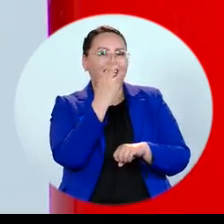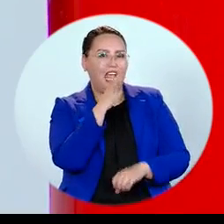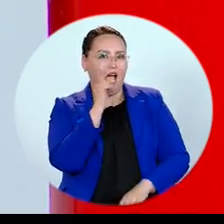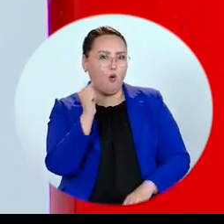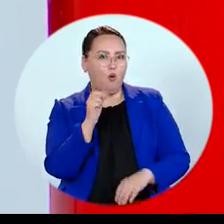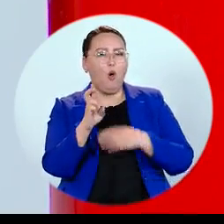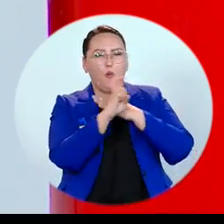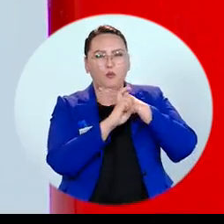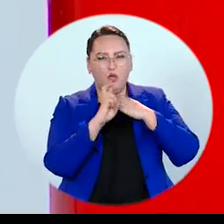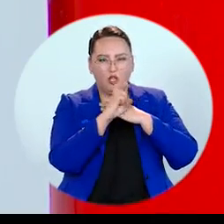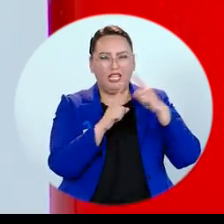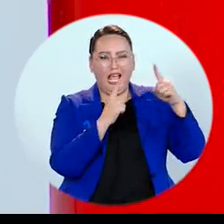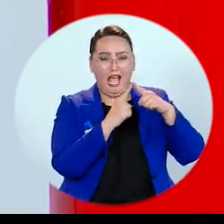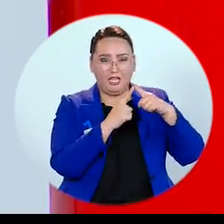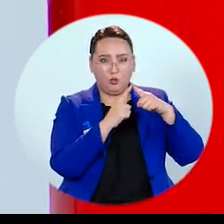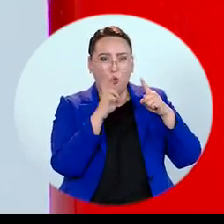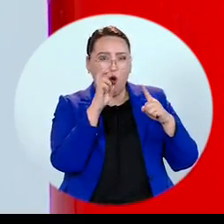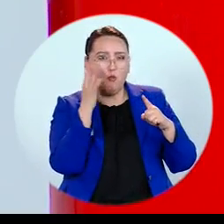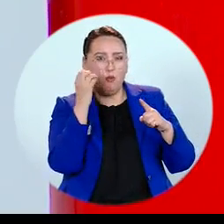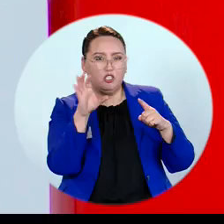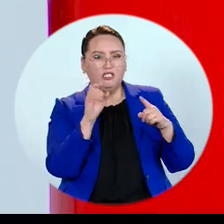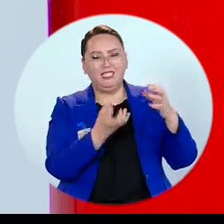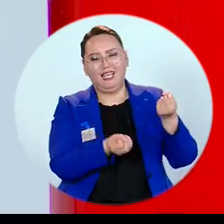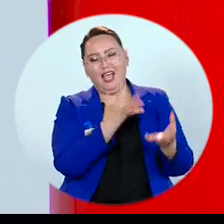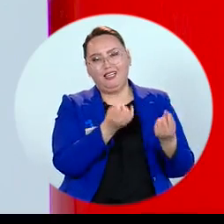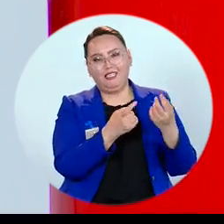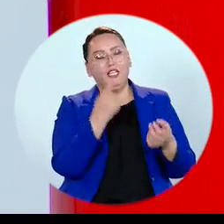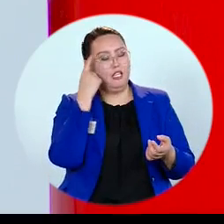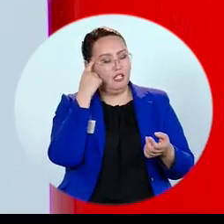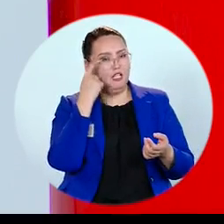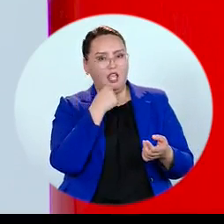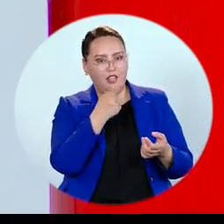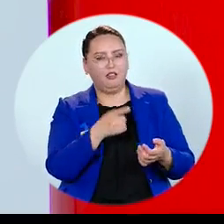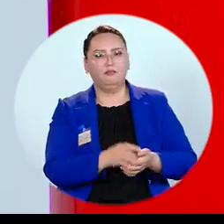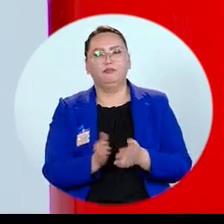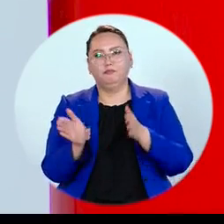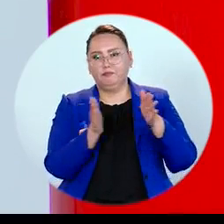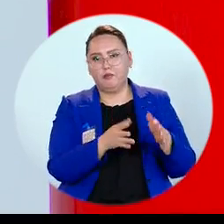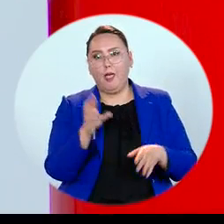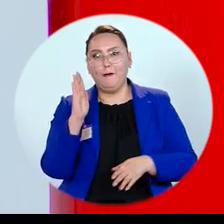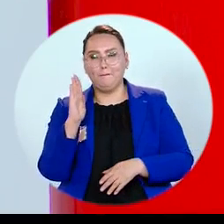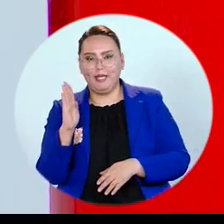པའི